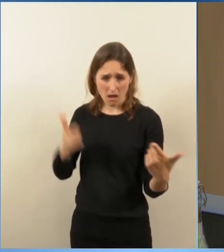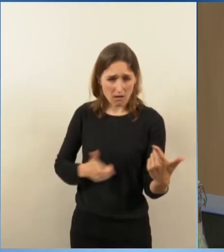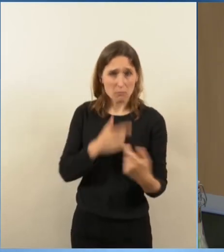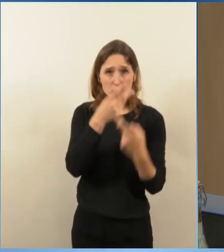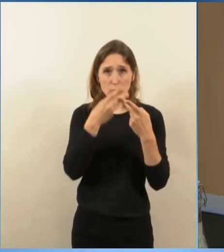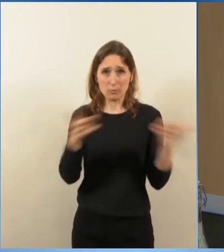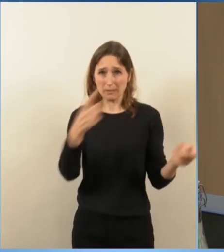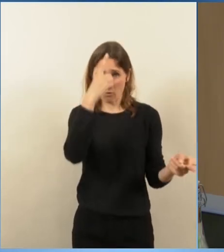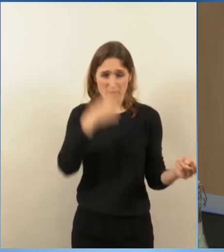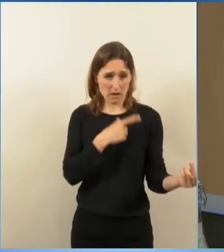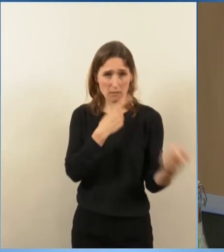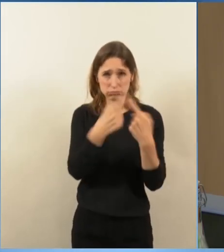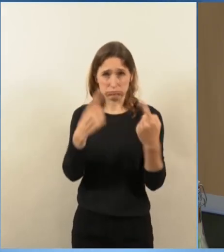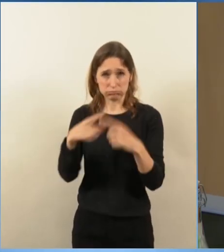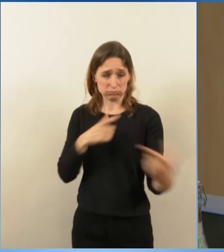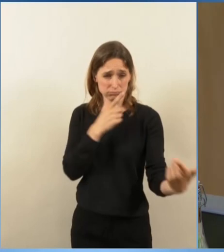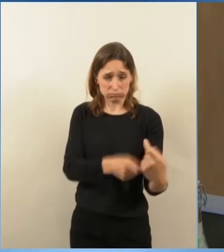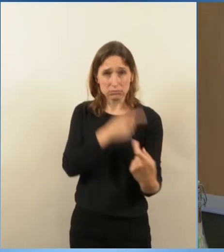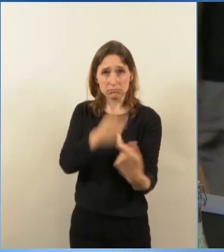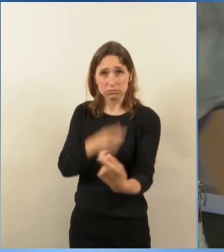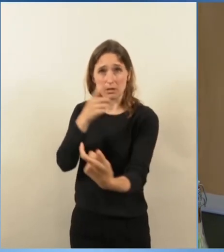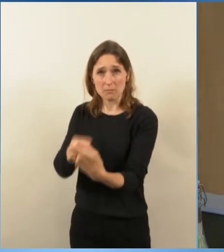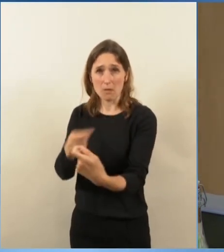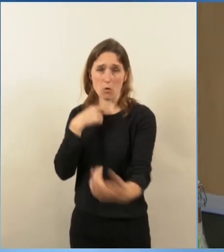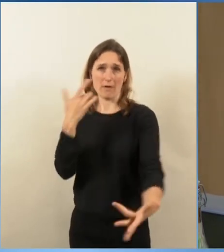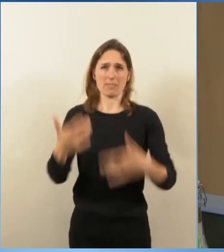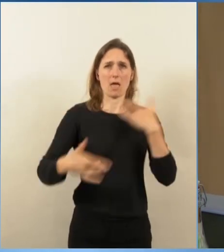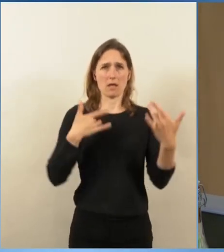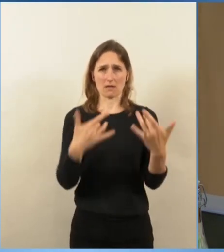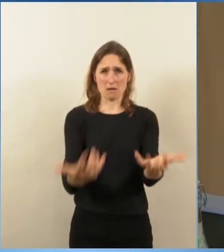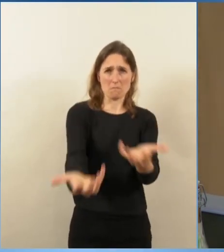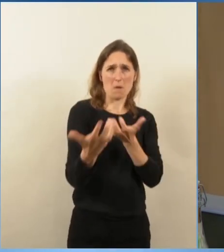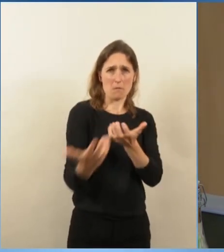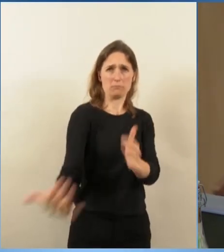publics puissent à nouveau animer ce magnifique théâtre